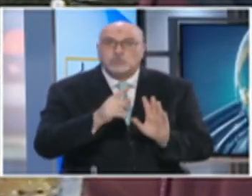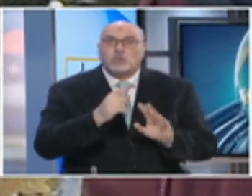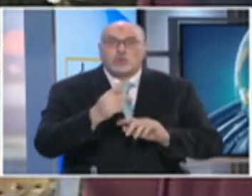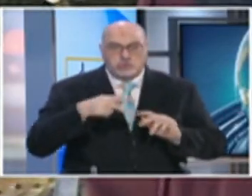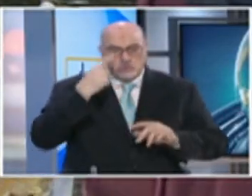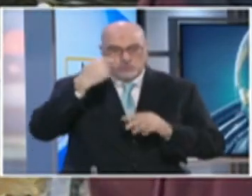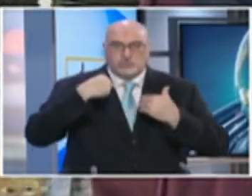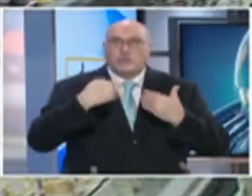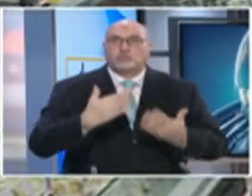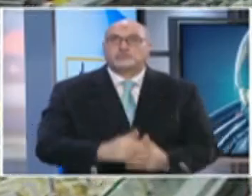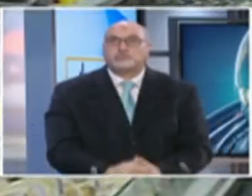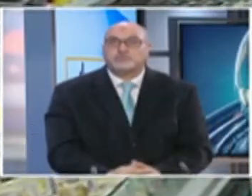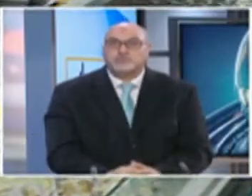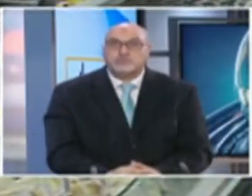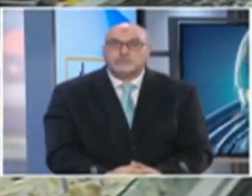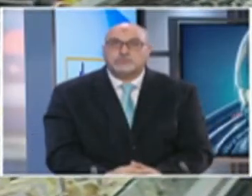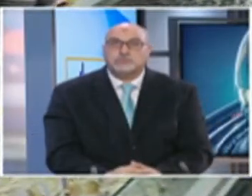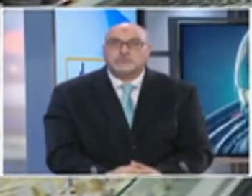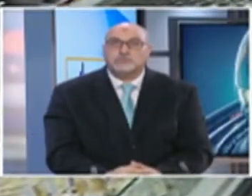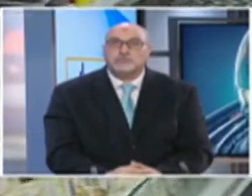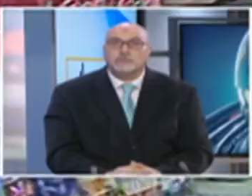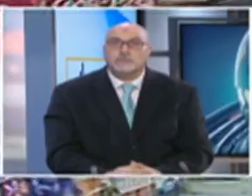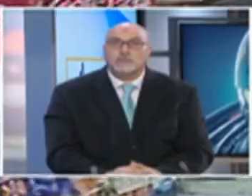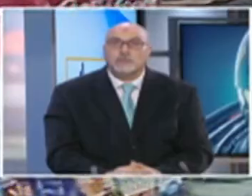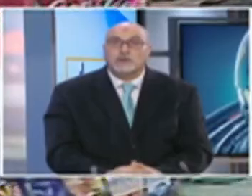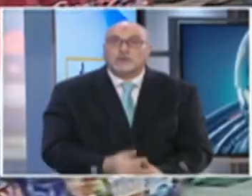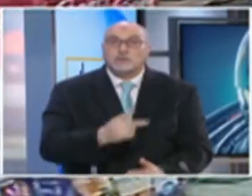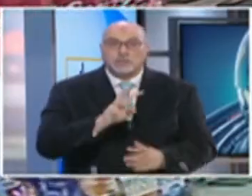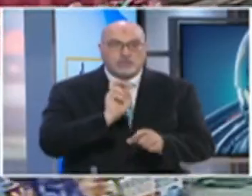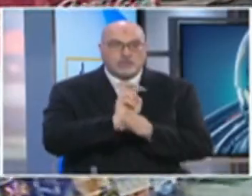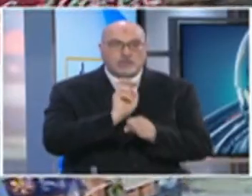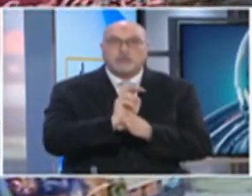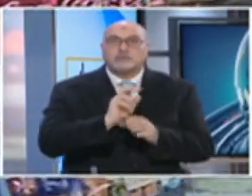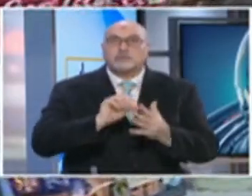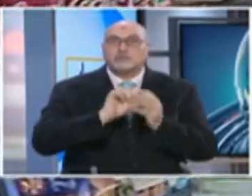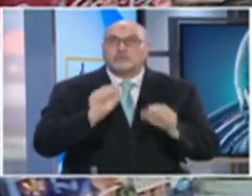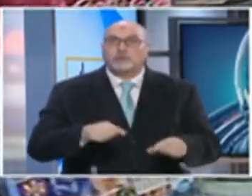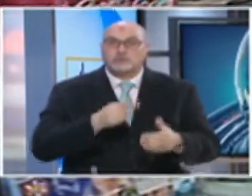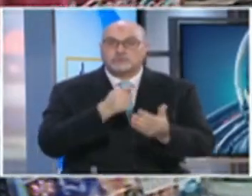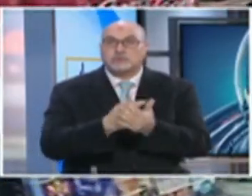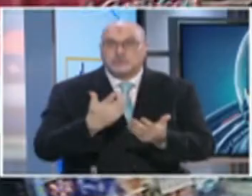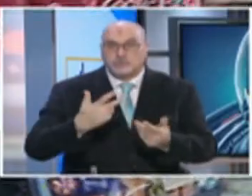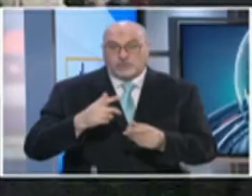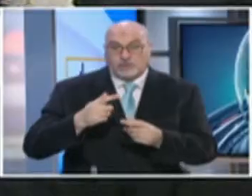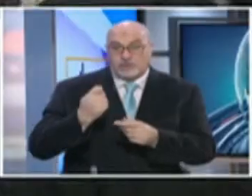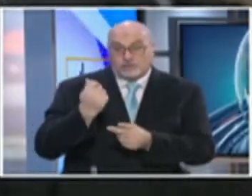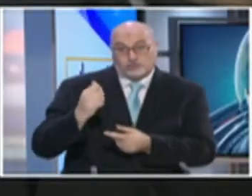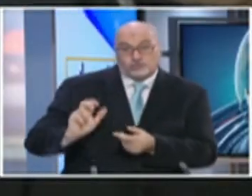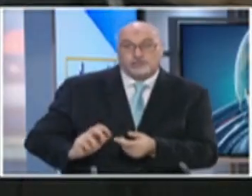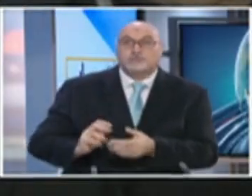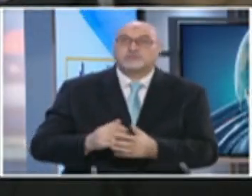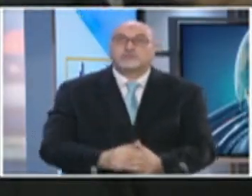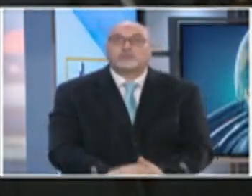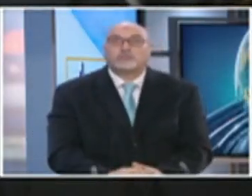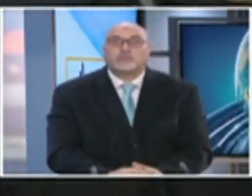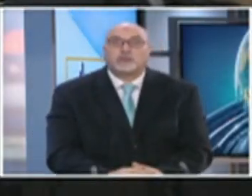دارها الرئيس. جات في وقتها قرار تاع الرئيس حافظنا على الجيب تاعنا. C'est une bonne nouvelle,